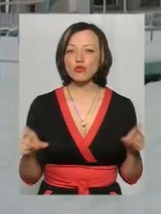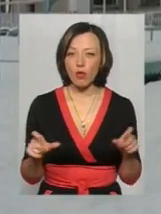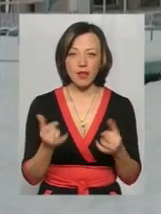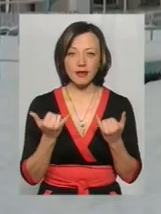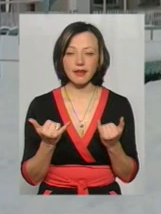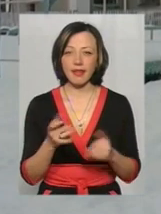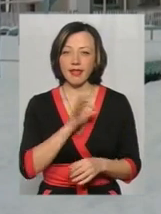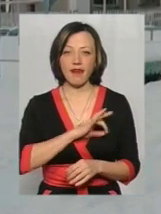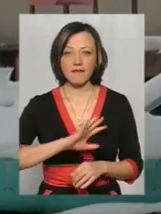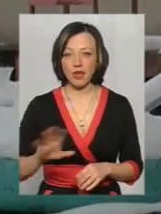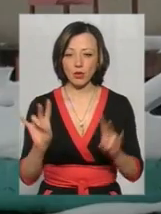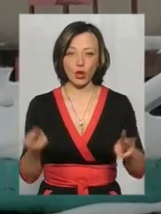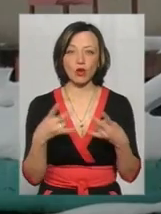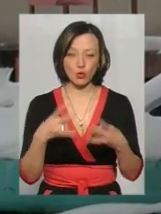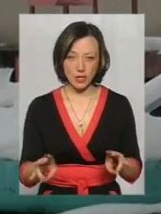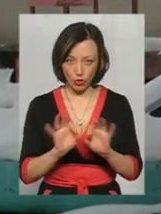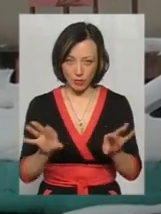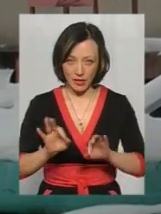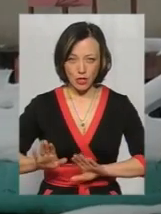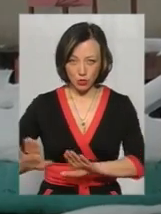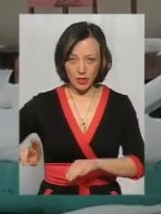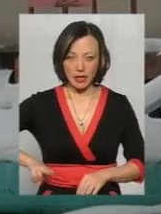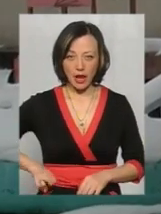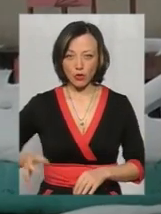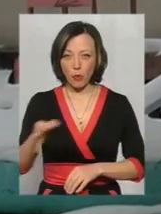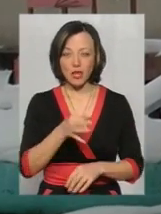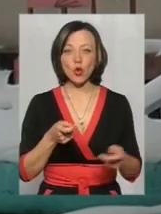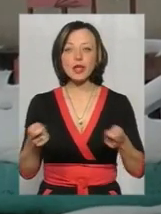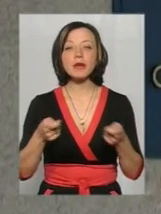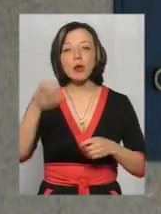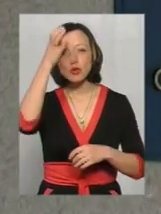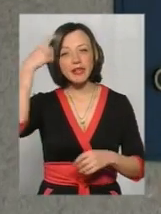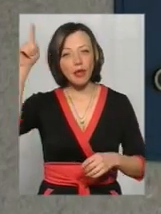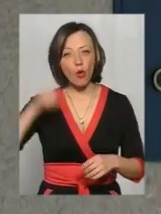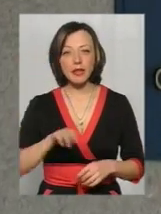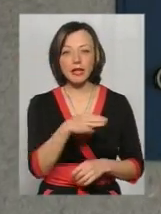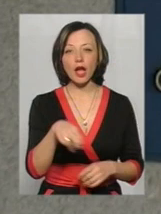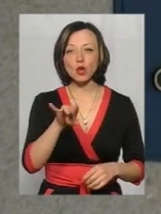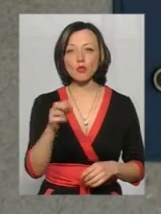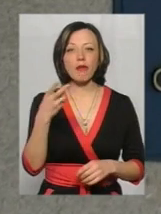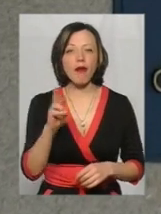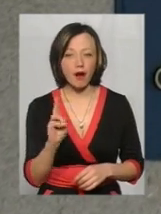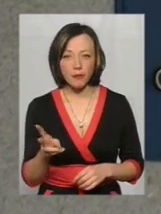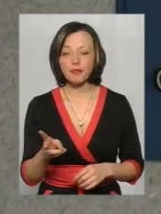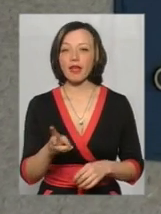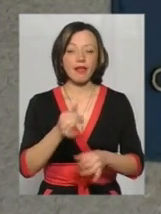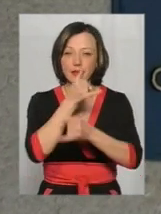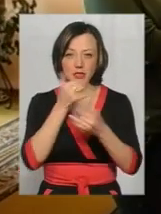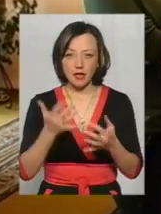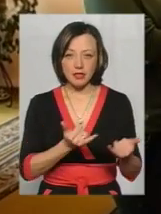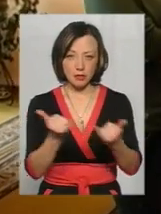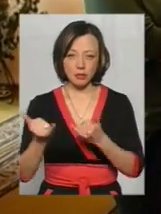нині невигідно та недоцільно, розповідає заступник директора обласного департаменту освіти і науки Тетяна Дупляк, оскільки вони не здатні